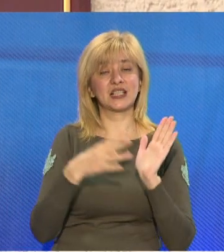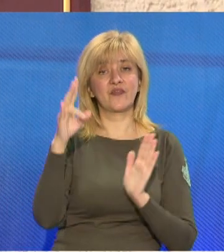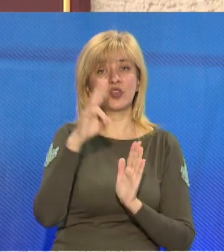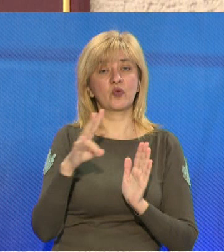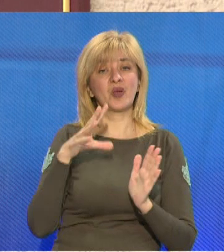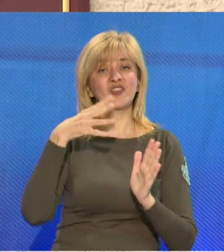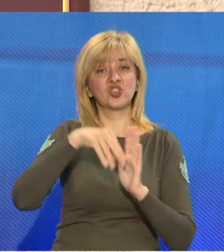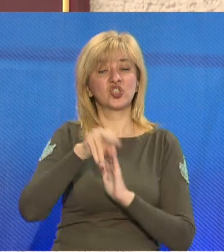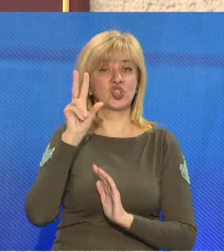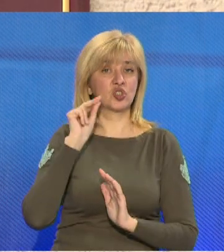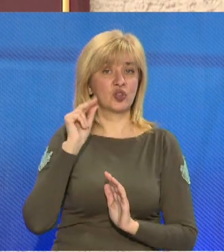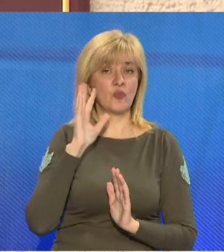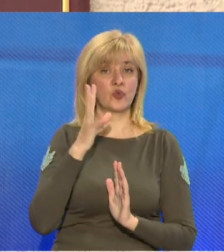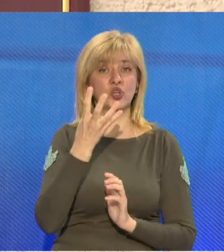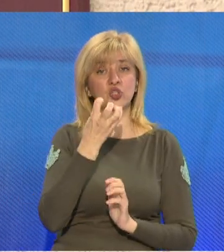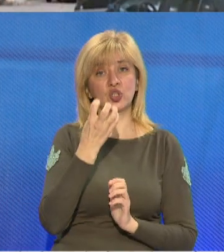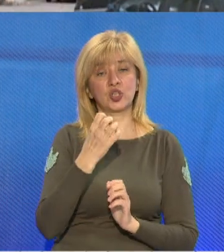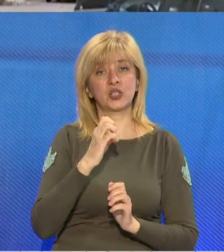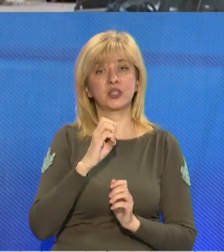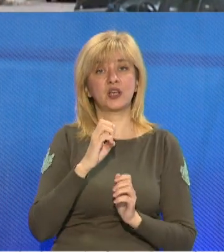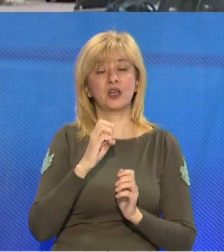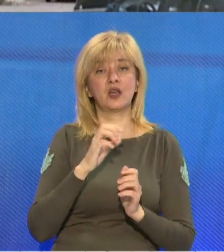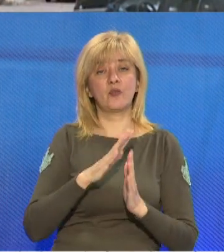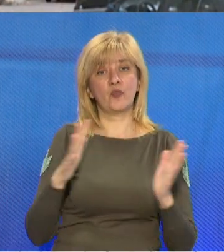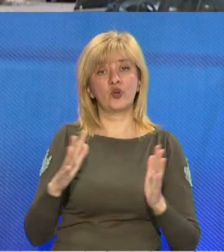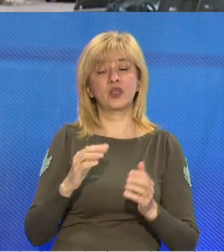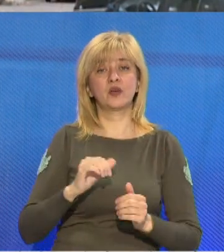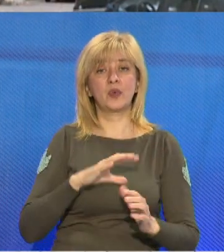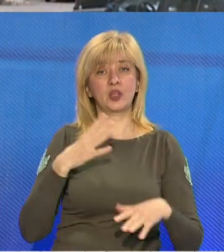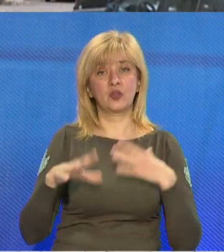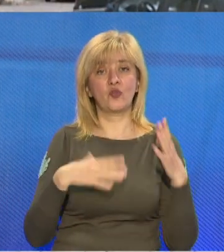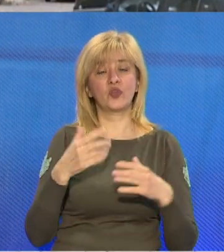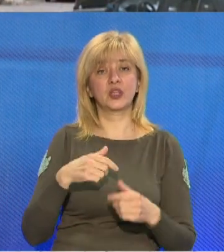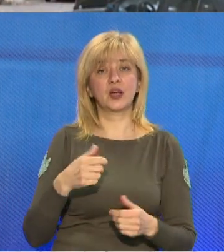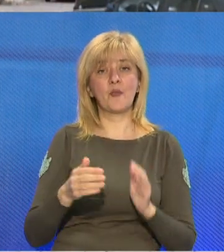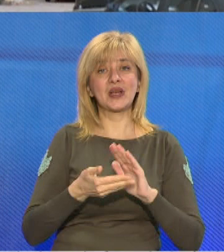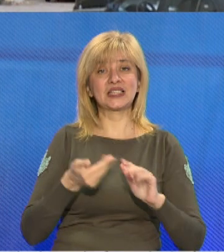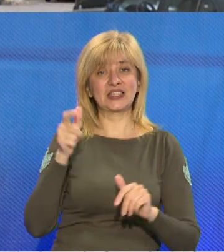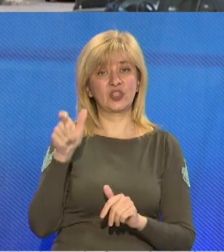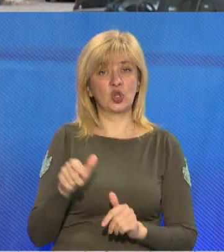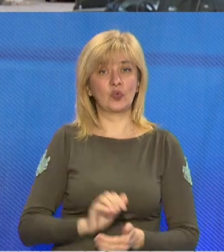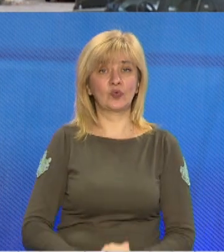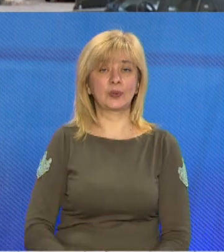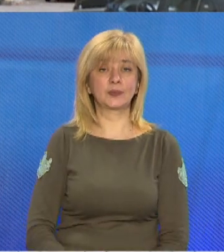навабранцаў будзе і 400 найбольш фізічна і маральна падрыхтаваных прызыўнікоў Гродна і района.